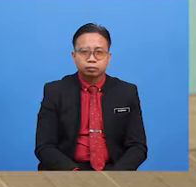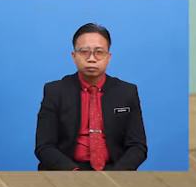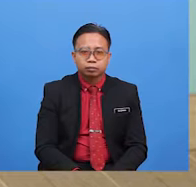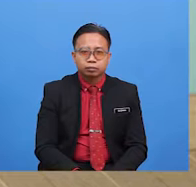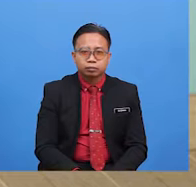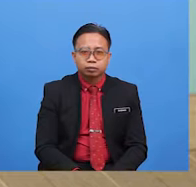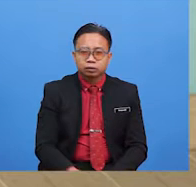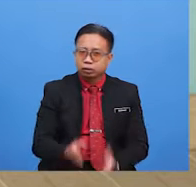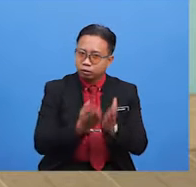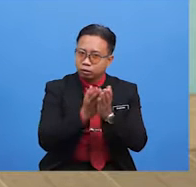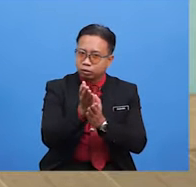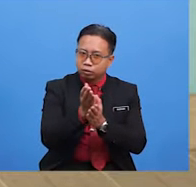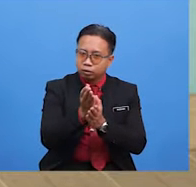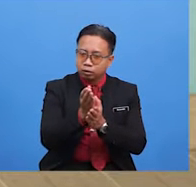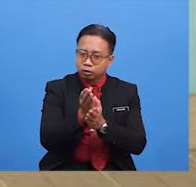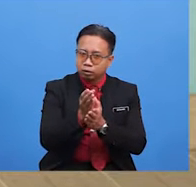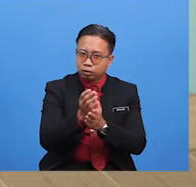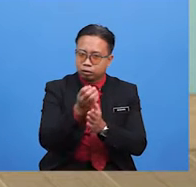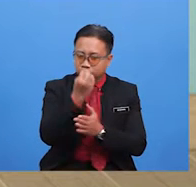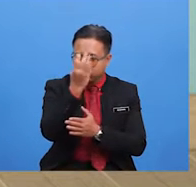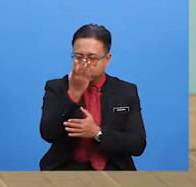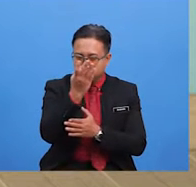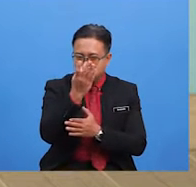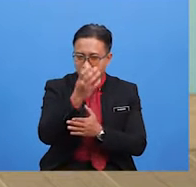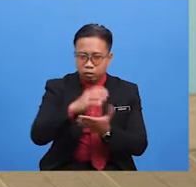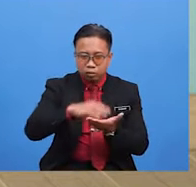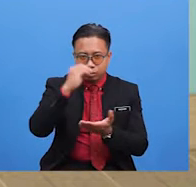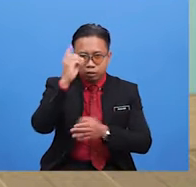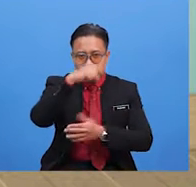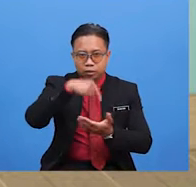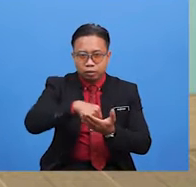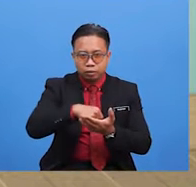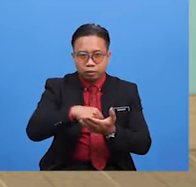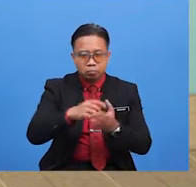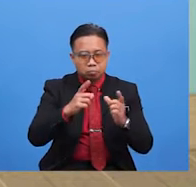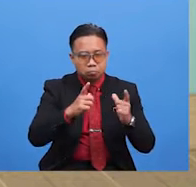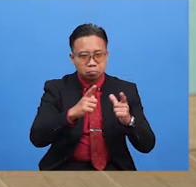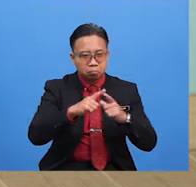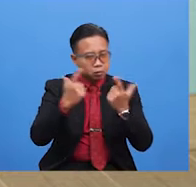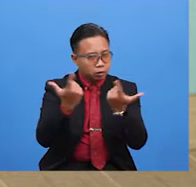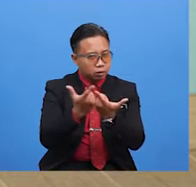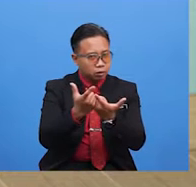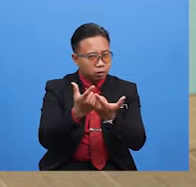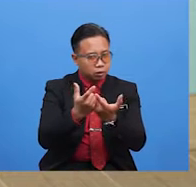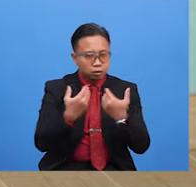Mari kita teruskan dengan standard pembelajaran terakhir kita, iaitu mengelaskan bahan daripada pelbagai ciri.